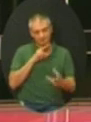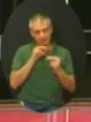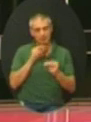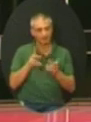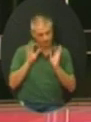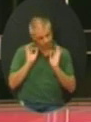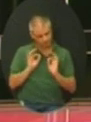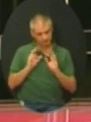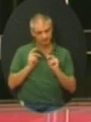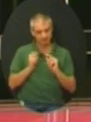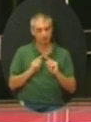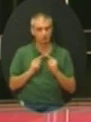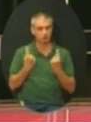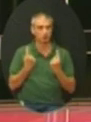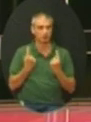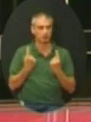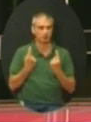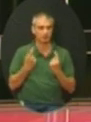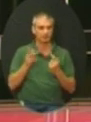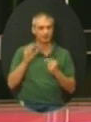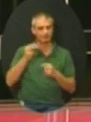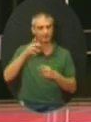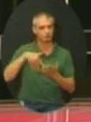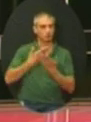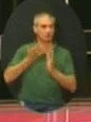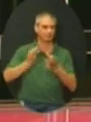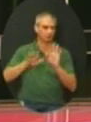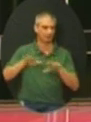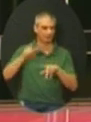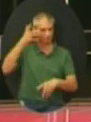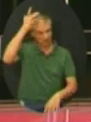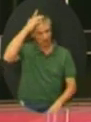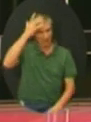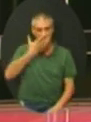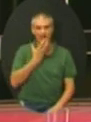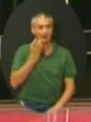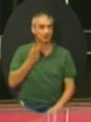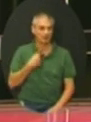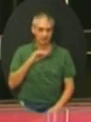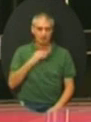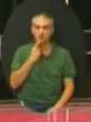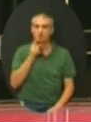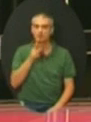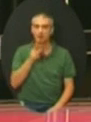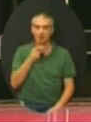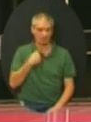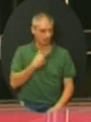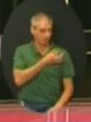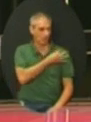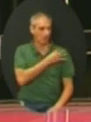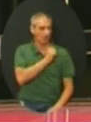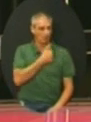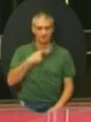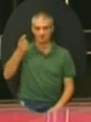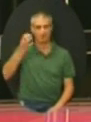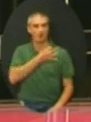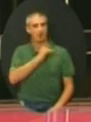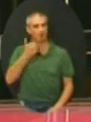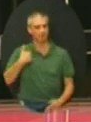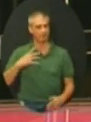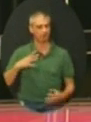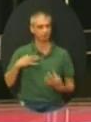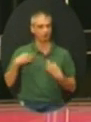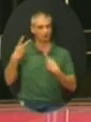לדבר באופן קצת שונה למנדלבליט. בעצם אני אמרתי לו, ואני עדיין אומר לו, כאלוף לאלוף, כג'נטלמן